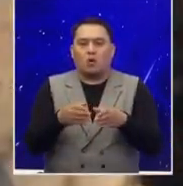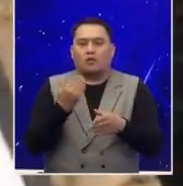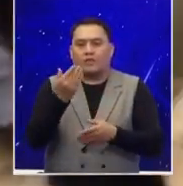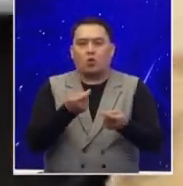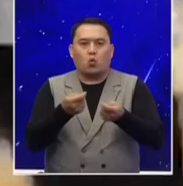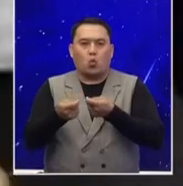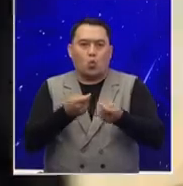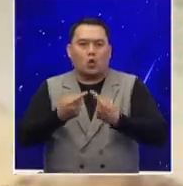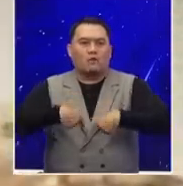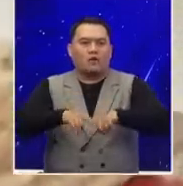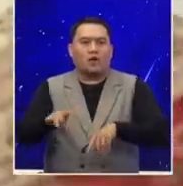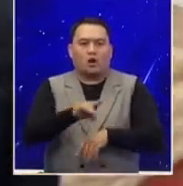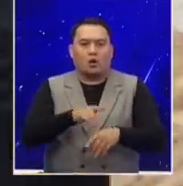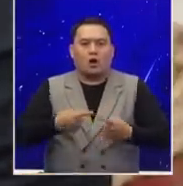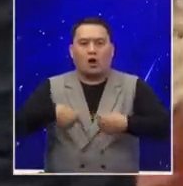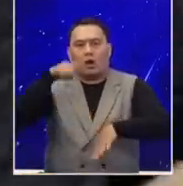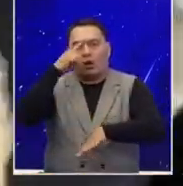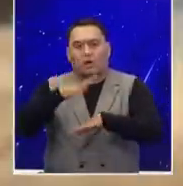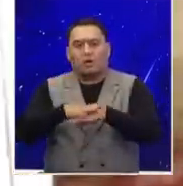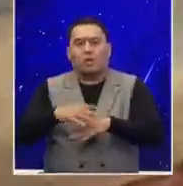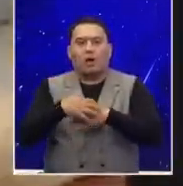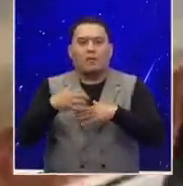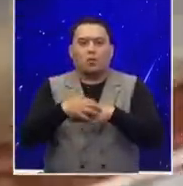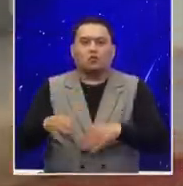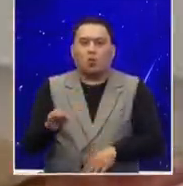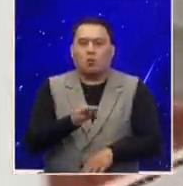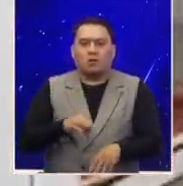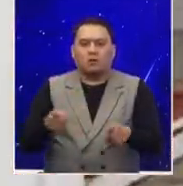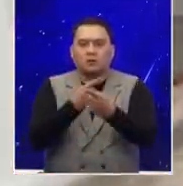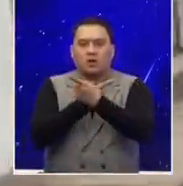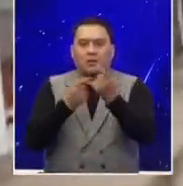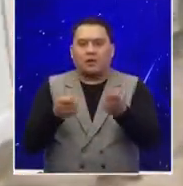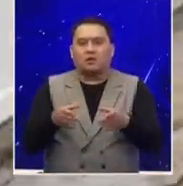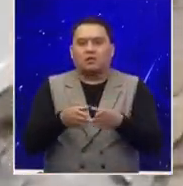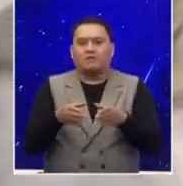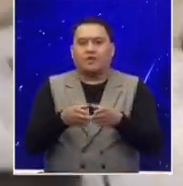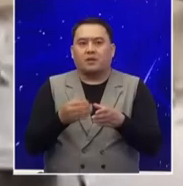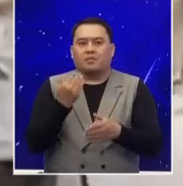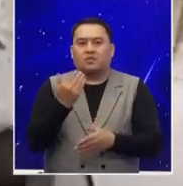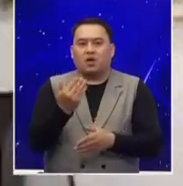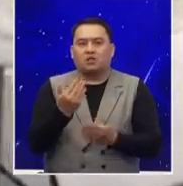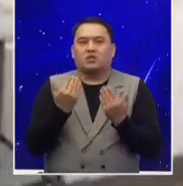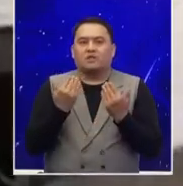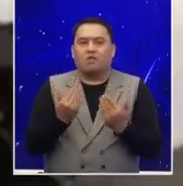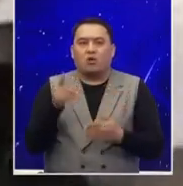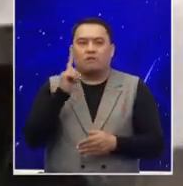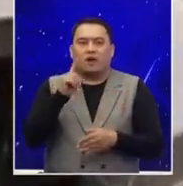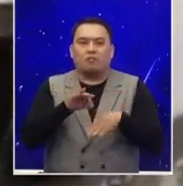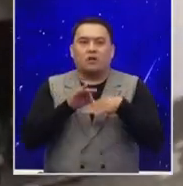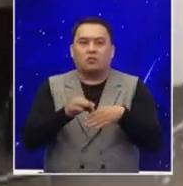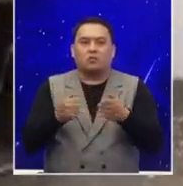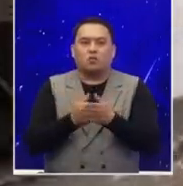с руководителями районного отдела Акимата Акмолинской области, сообщают в пресс-службе ведомства. В настоящее время